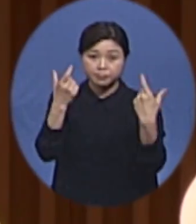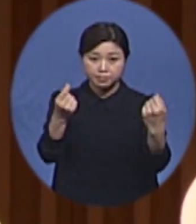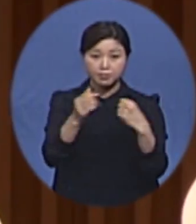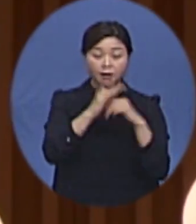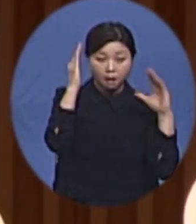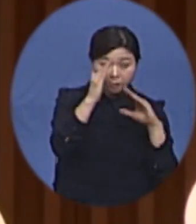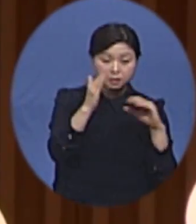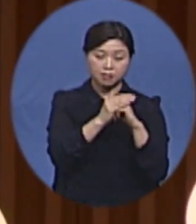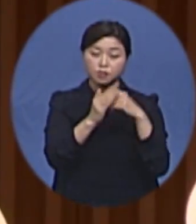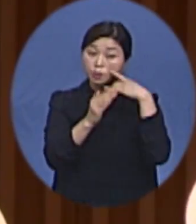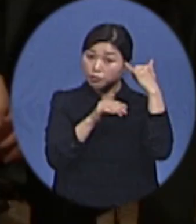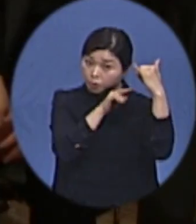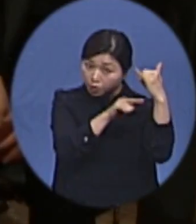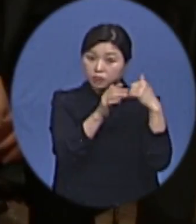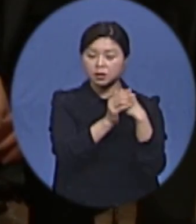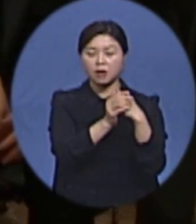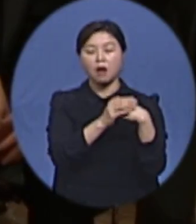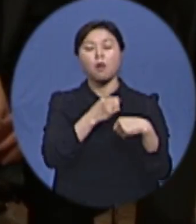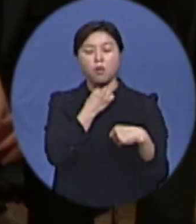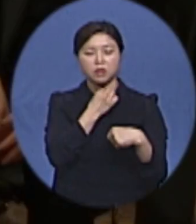학부모의 목소리가 전달되었습니다.